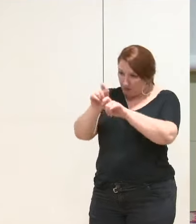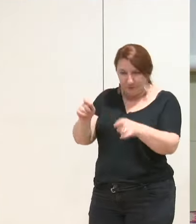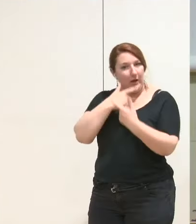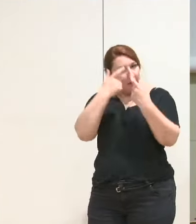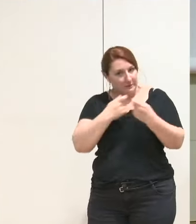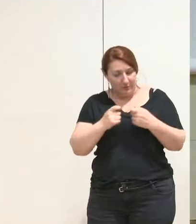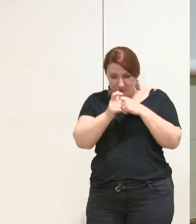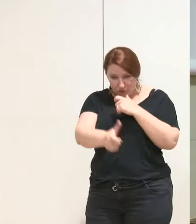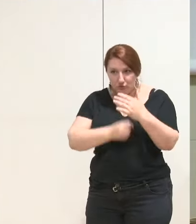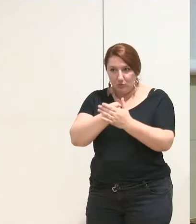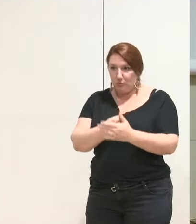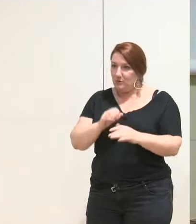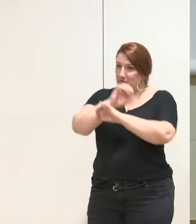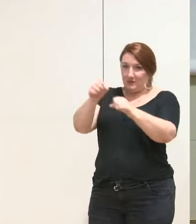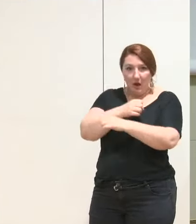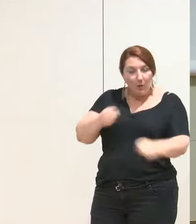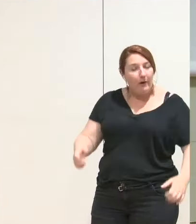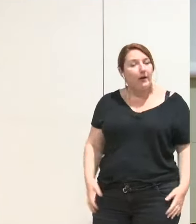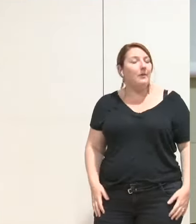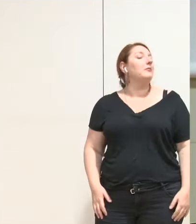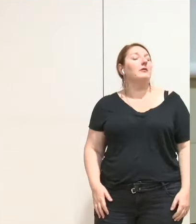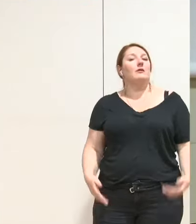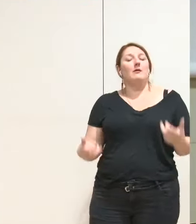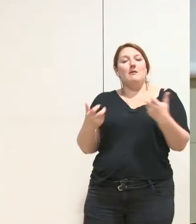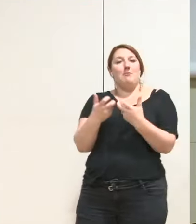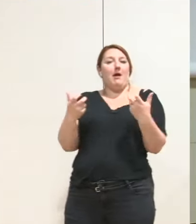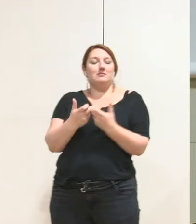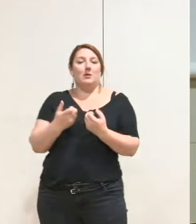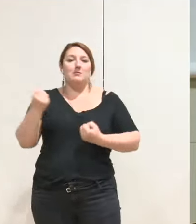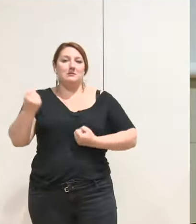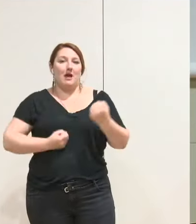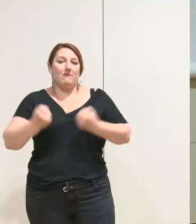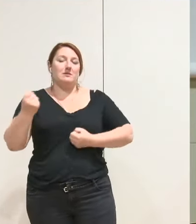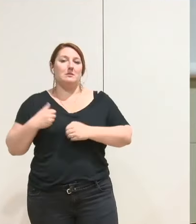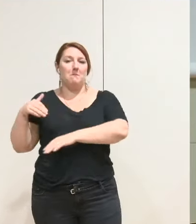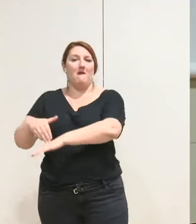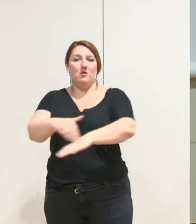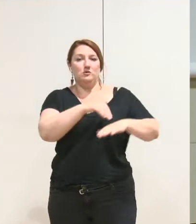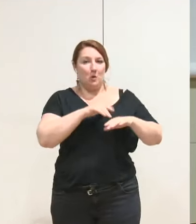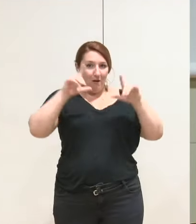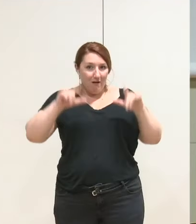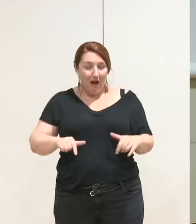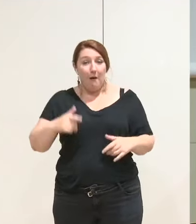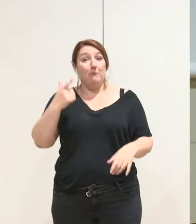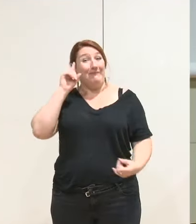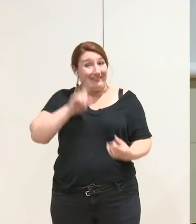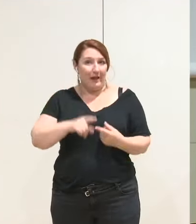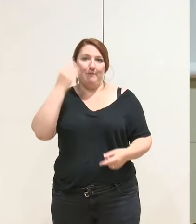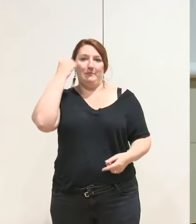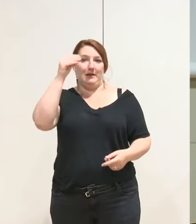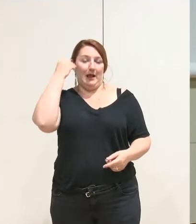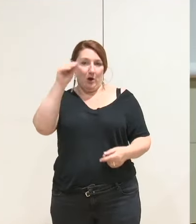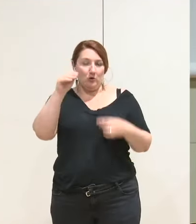absolument incroyable d'entendre des choses pareilles nous avons par exemple un service de prévention de la délinquence qui